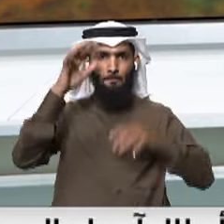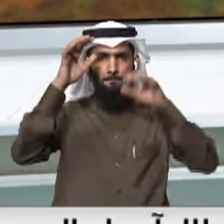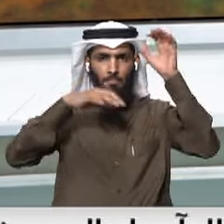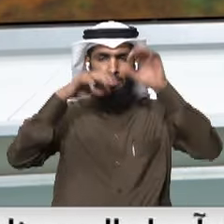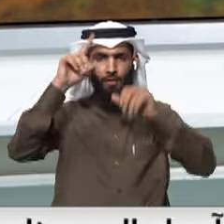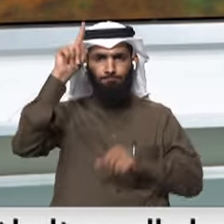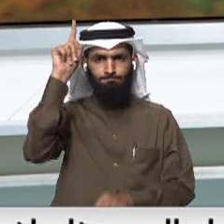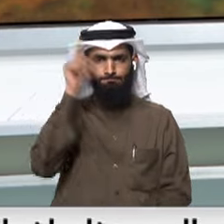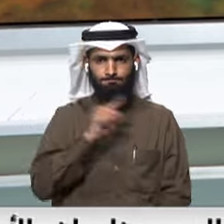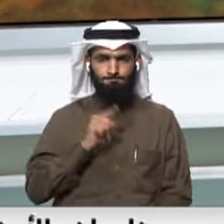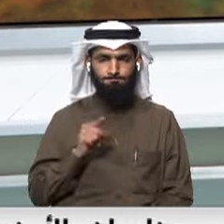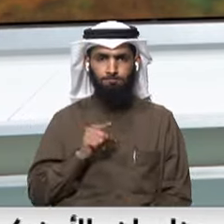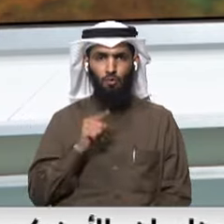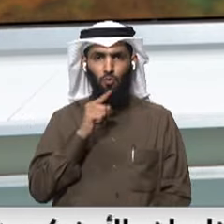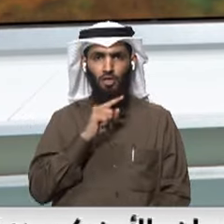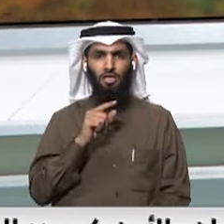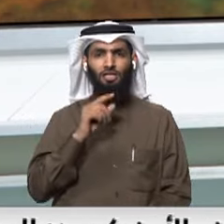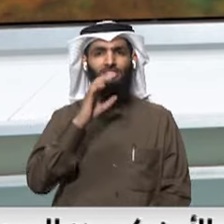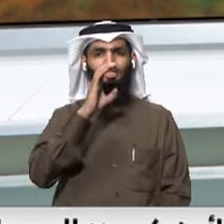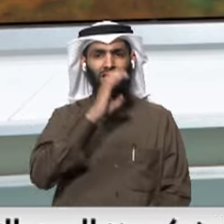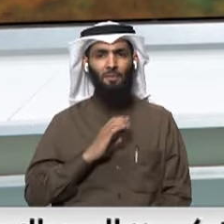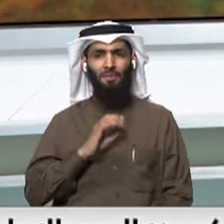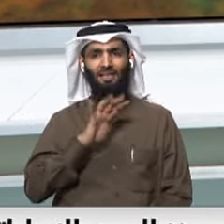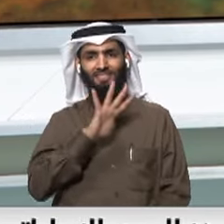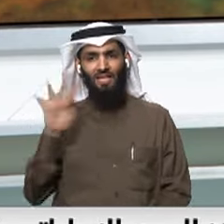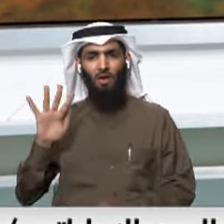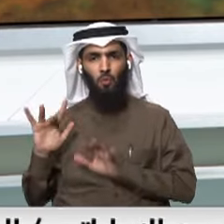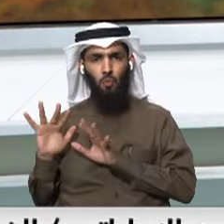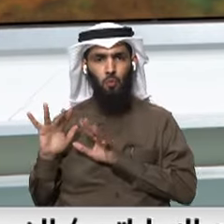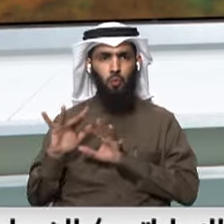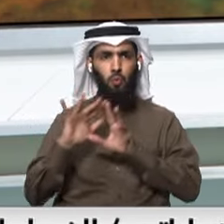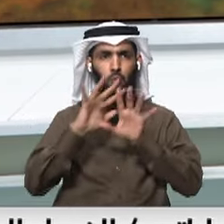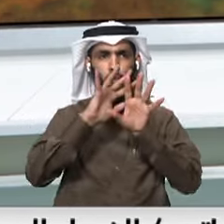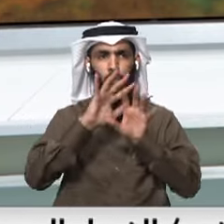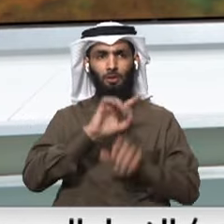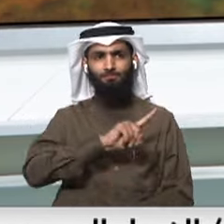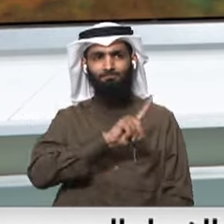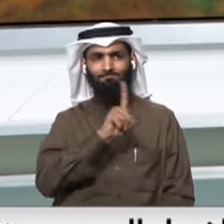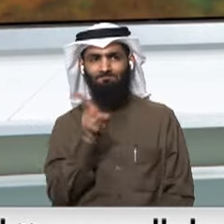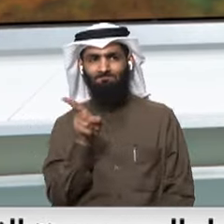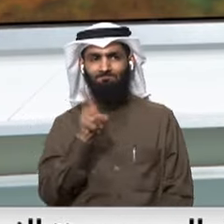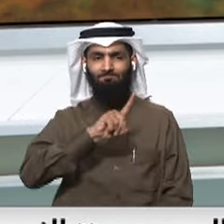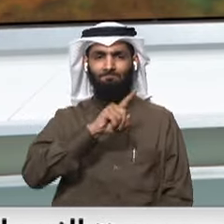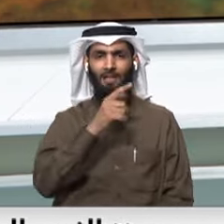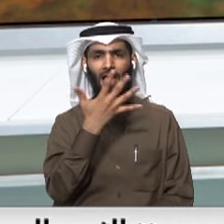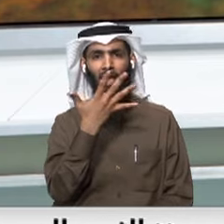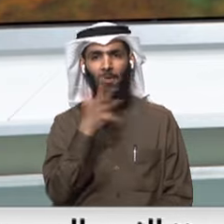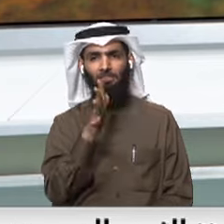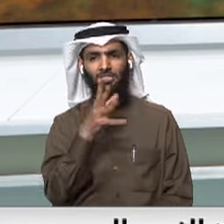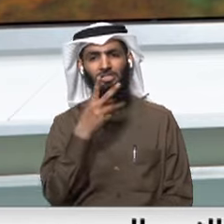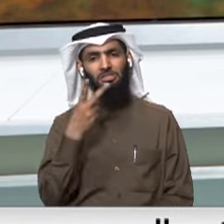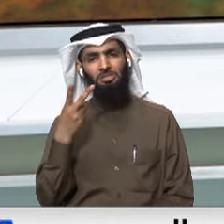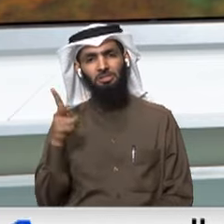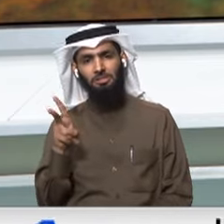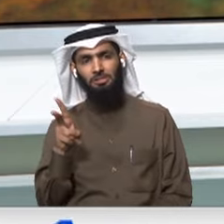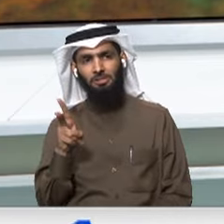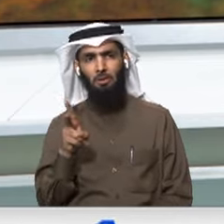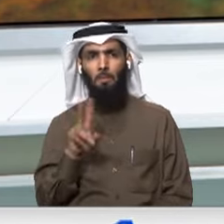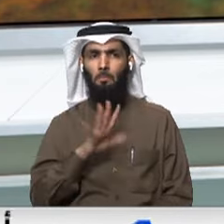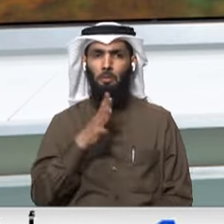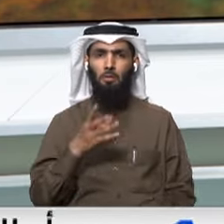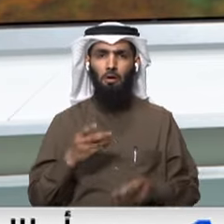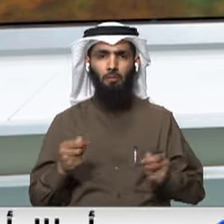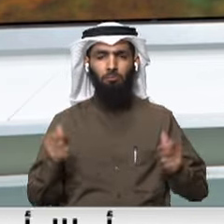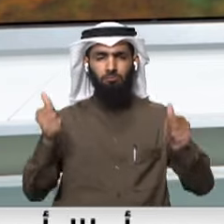والرياح تستمر جنوبيه شرقيه معتدله الى نشطه من 20 الى 50 م في الساعه ممكن تثير الغبار